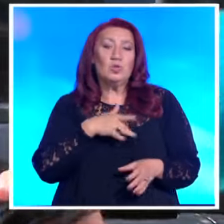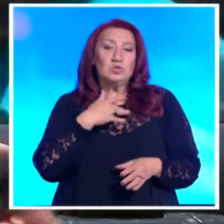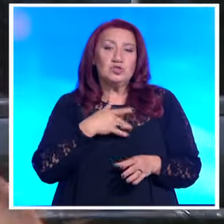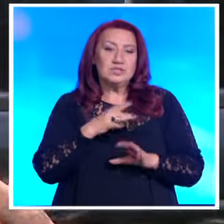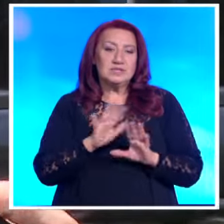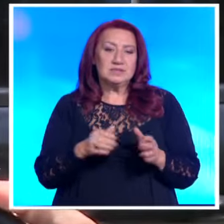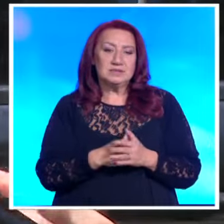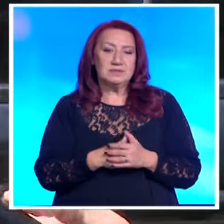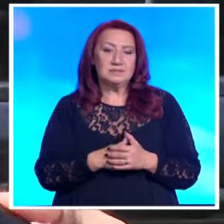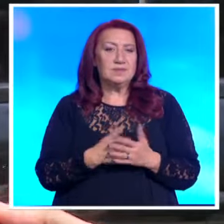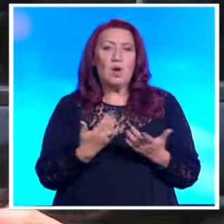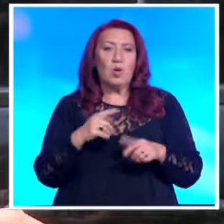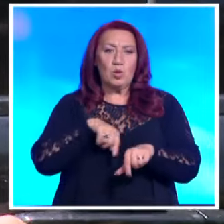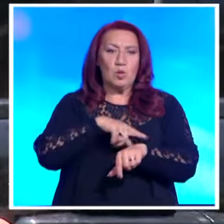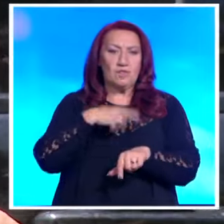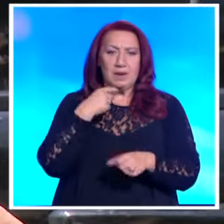Колко време отнема?